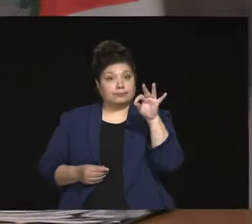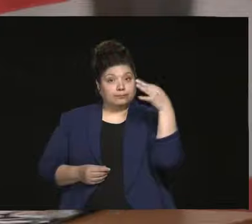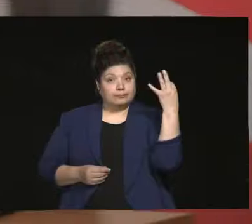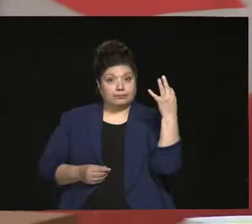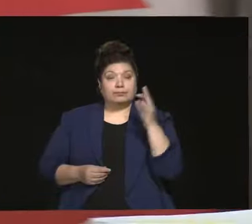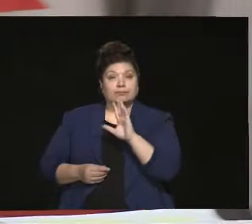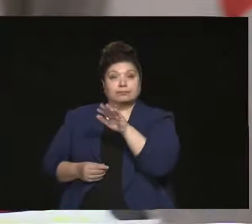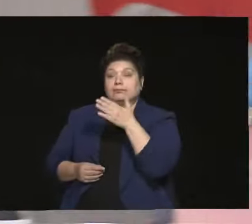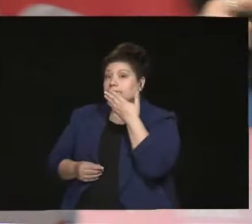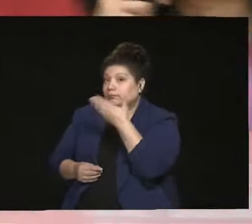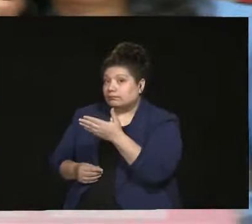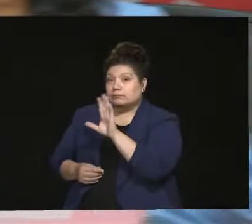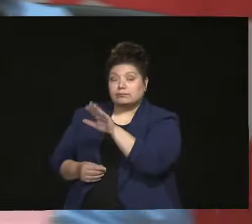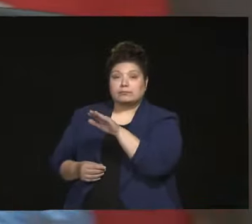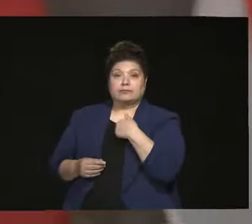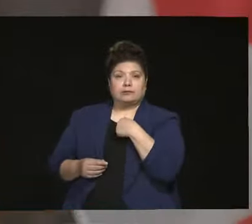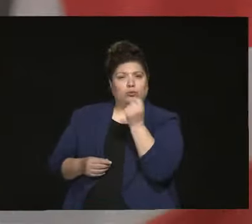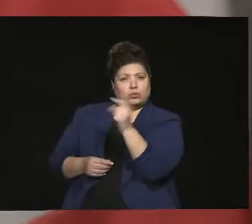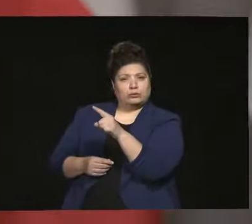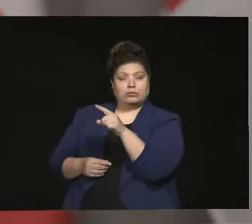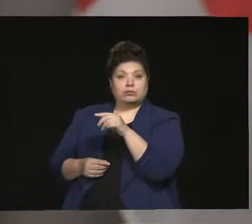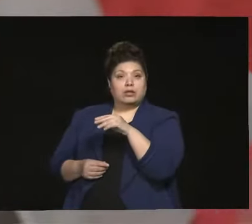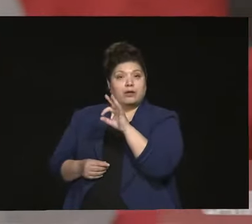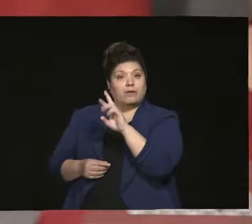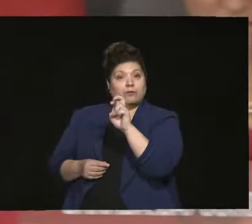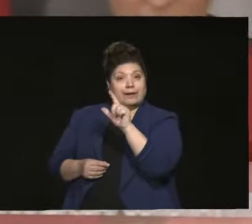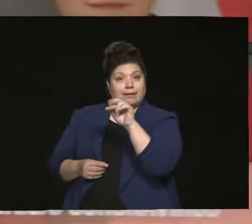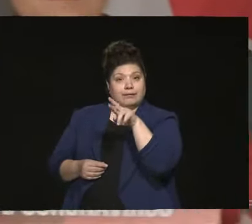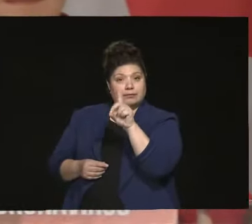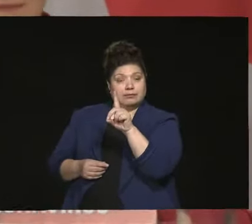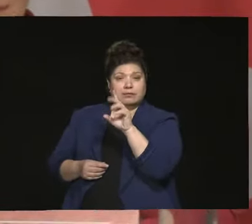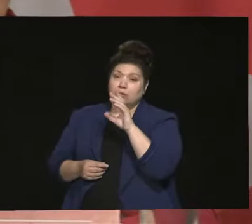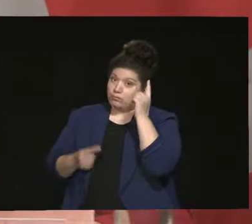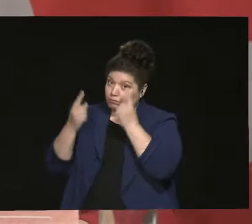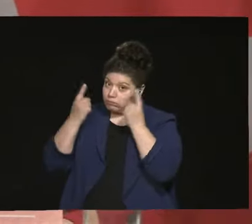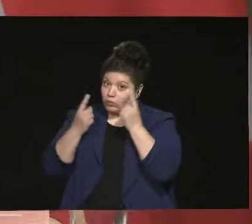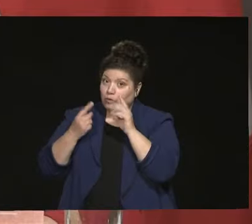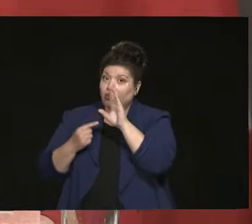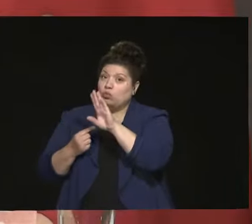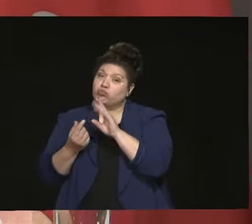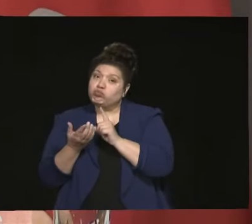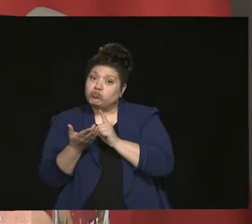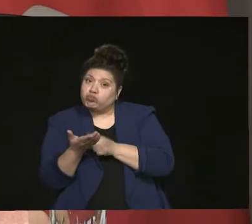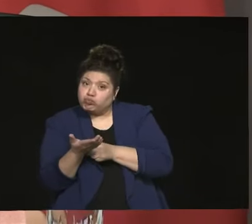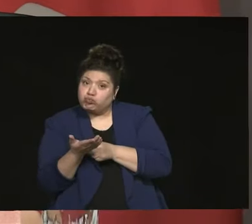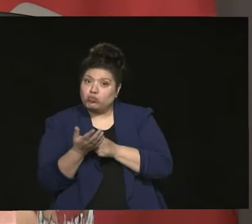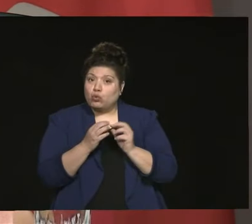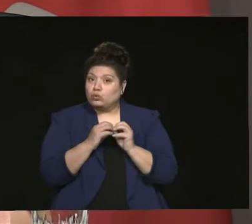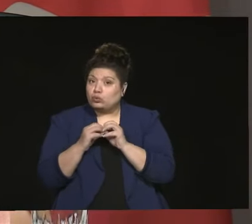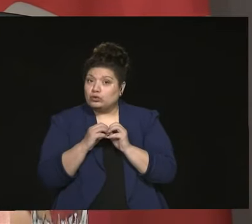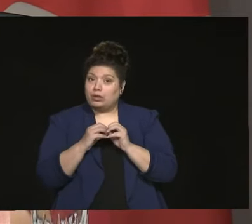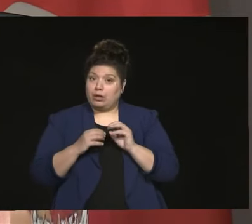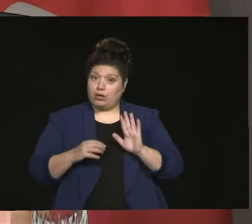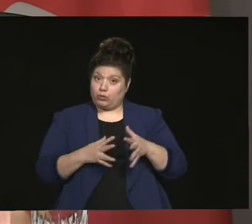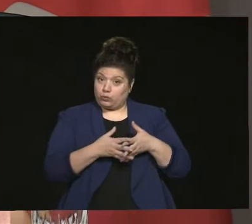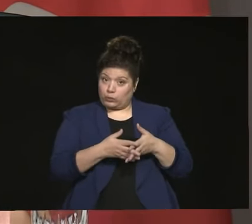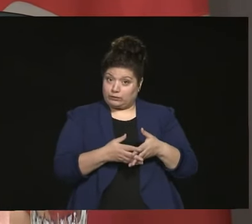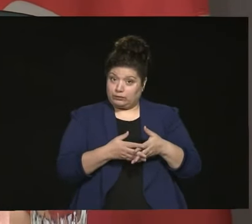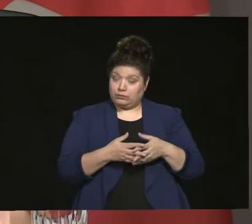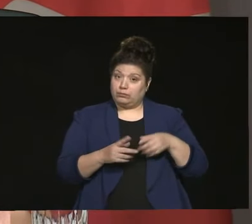les négociations qui ont cours avec les États-Unis sur la frontière. J'aimerais savoir si vous